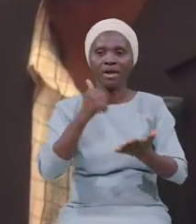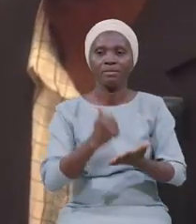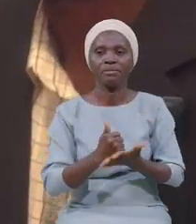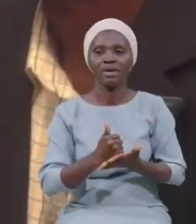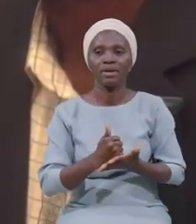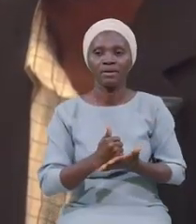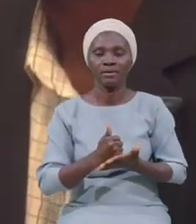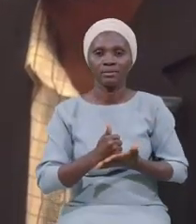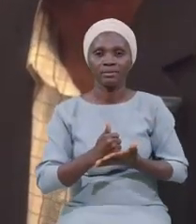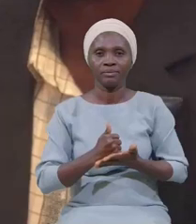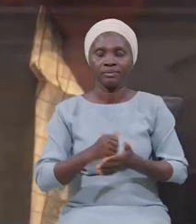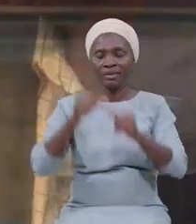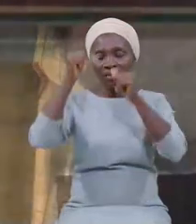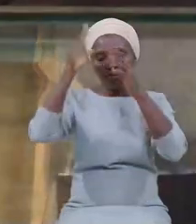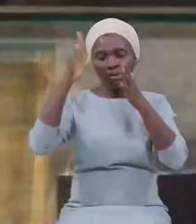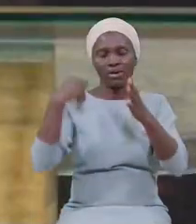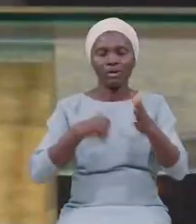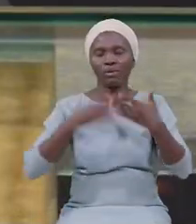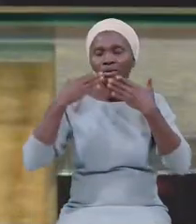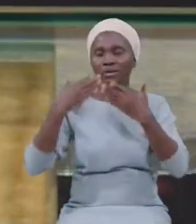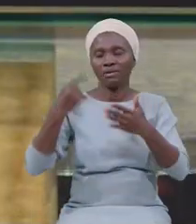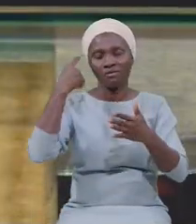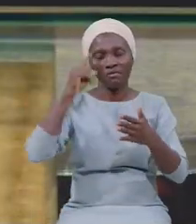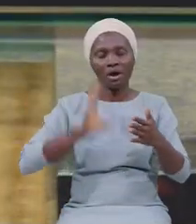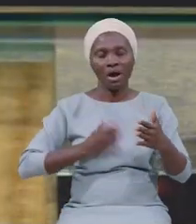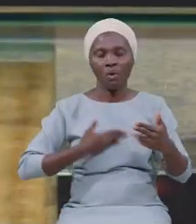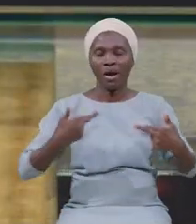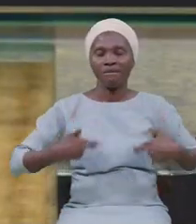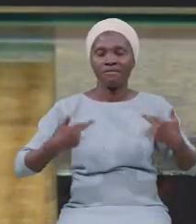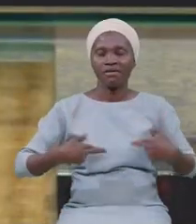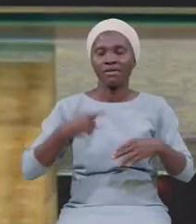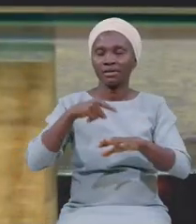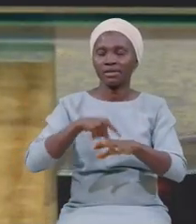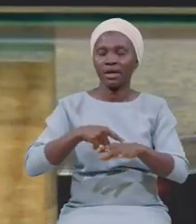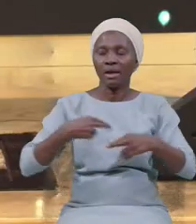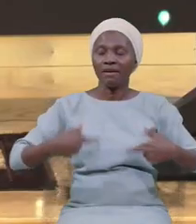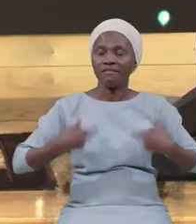prions. Père, nous te remercions pour l'heure de réveil,